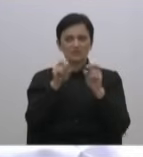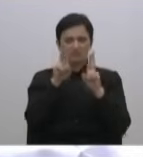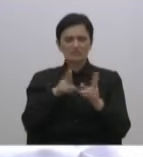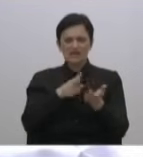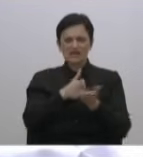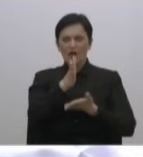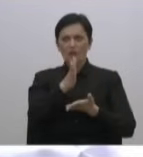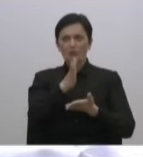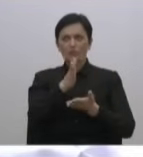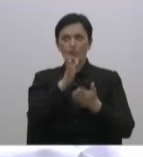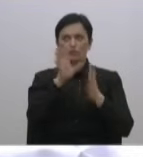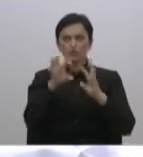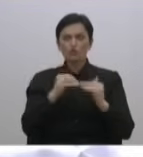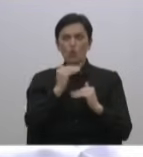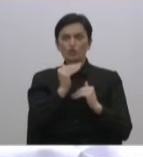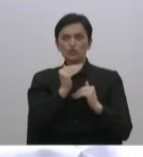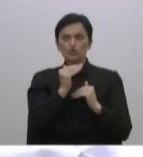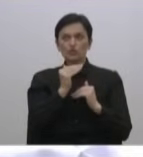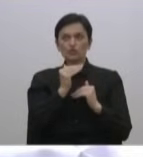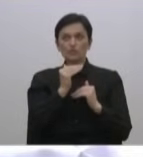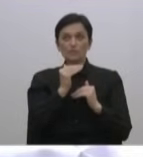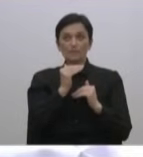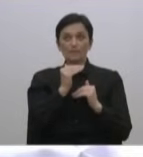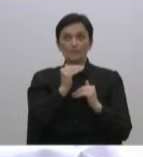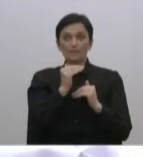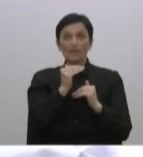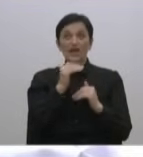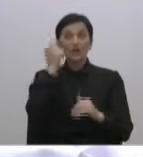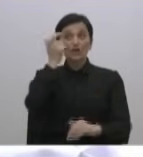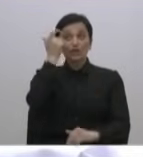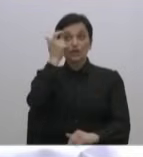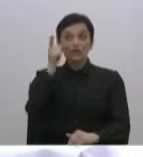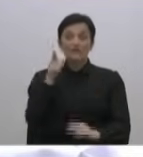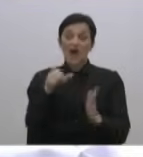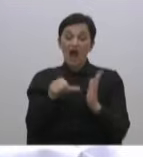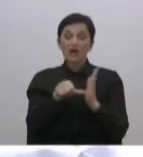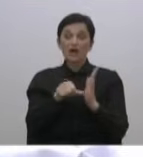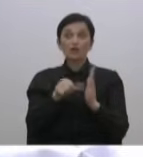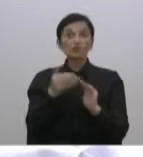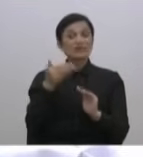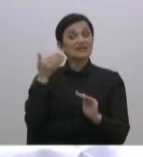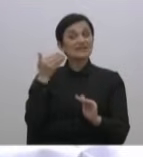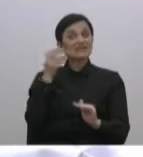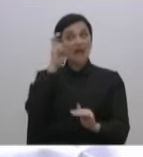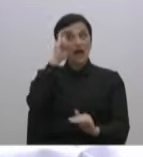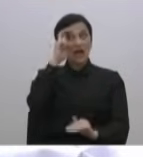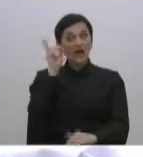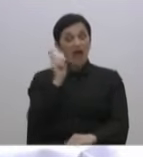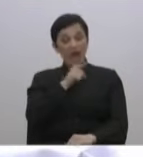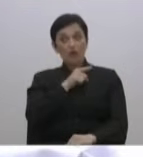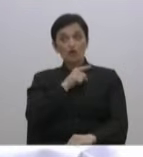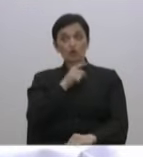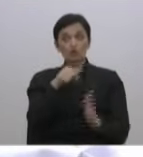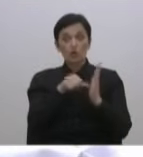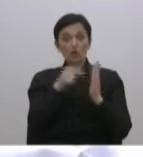ამ კონსტიტუციას. ისე ივანიშვილი თუ ეხმარებოდა წინა ხელისუფლებას, ესე იგი